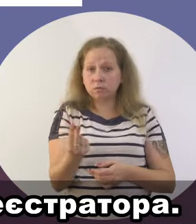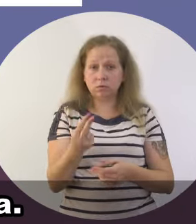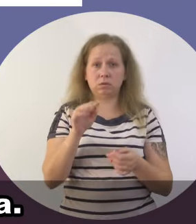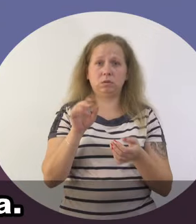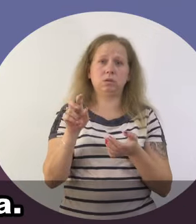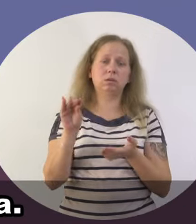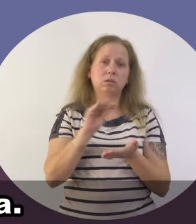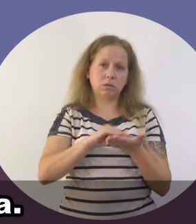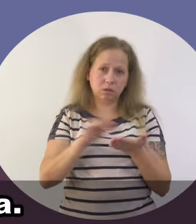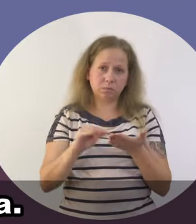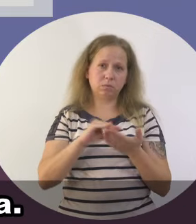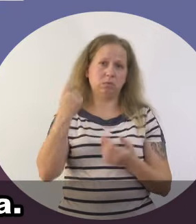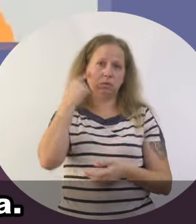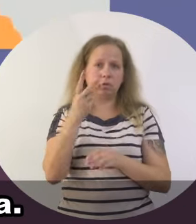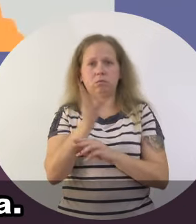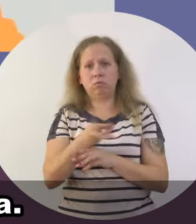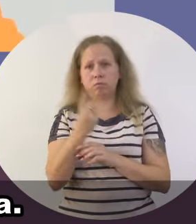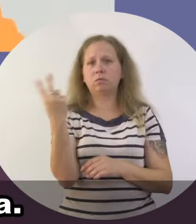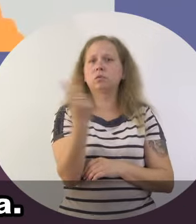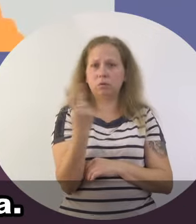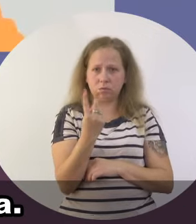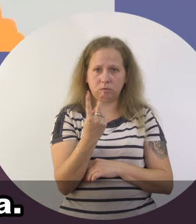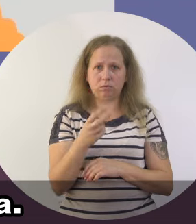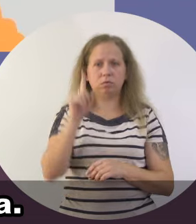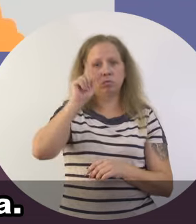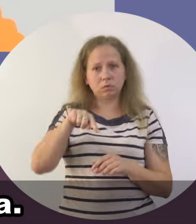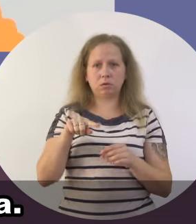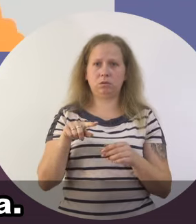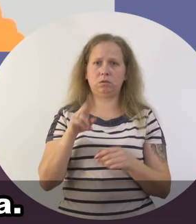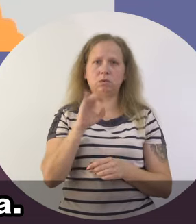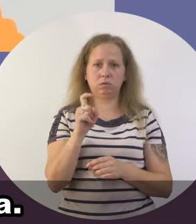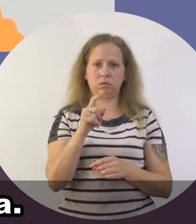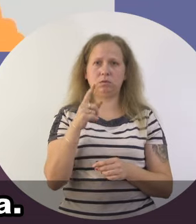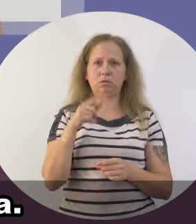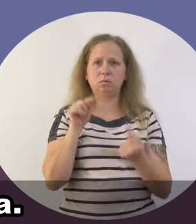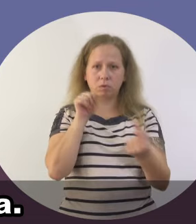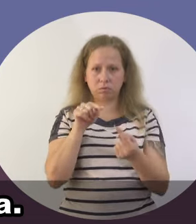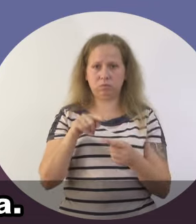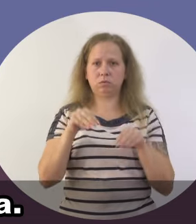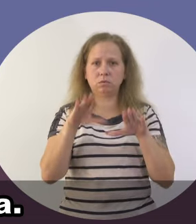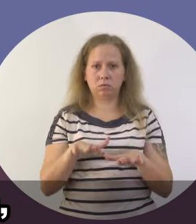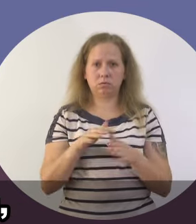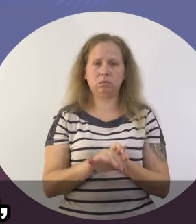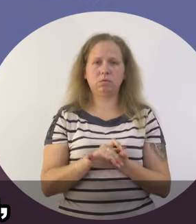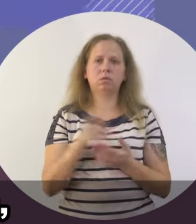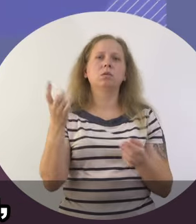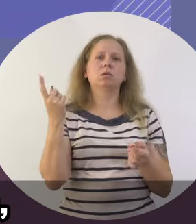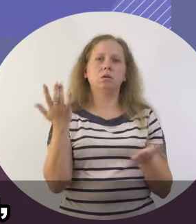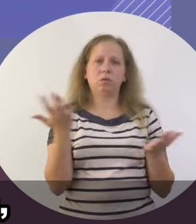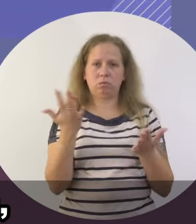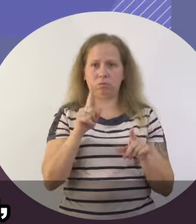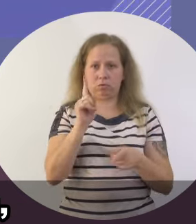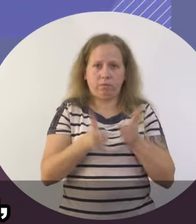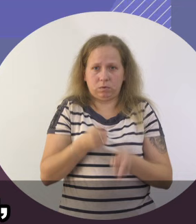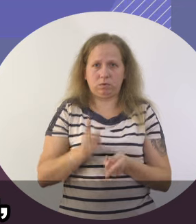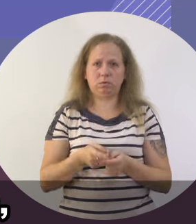видеорегистратора. Второе. Узнай позицию противоположной стороны. Она может серьезно отличаться от той, которой ты владеешь. Третье.